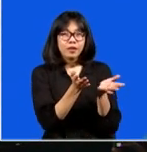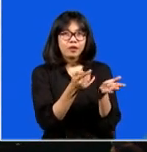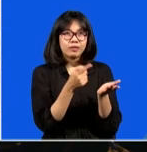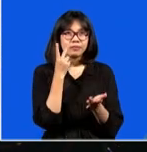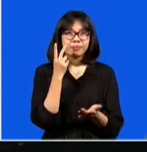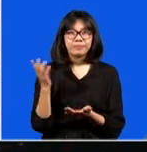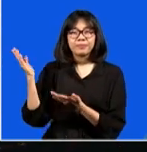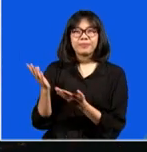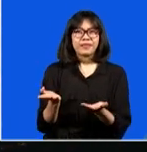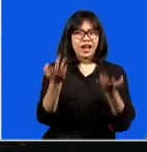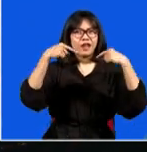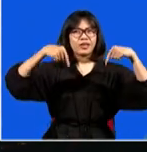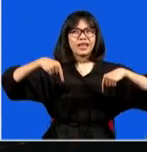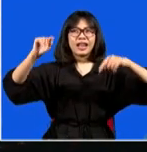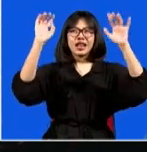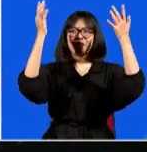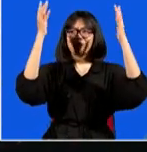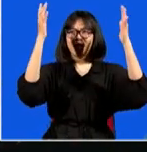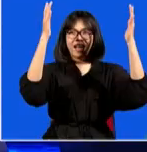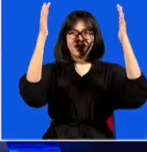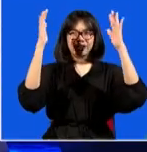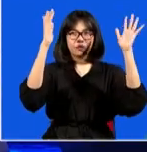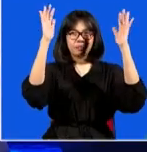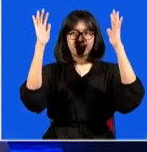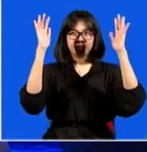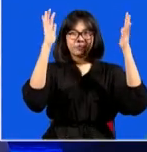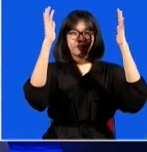tepuk tangan dulu dong untuk semua tamu-tamu kita